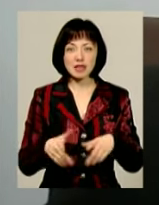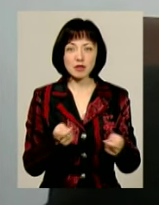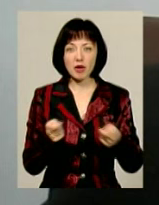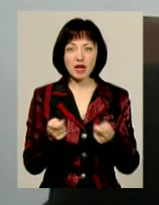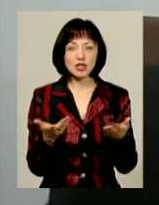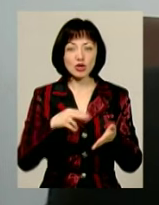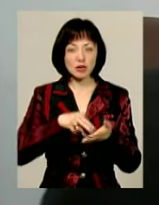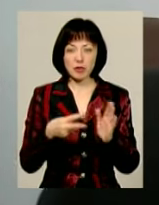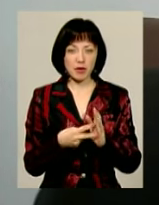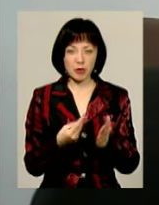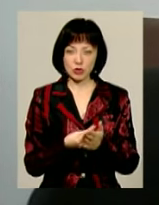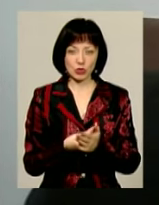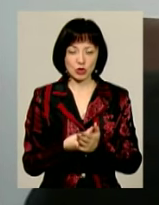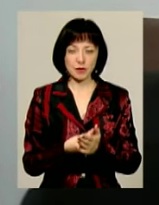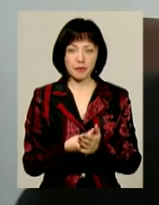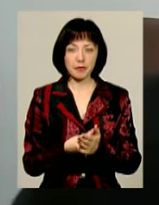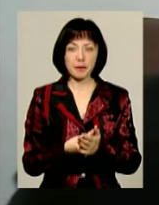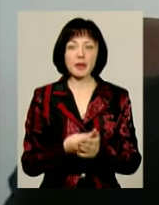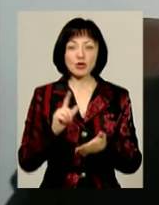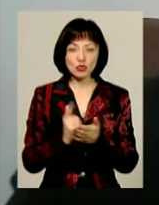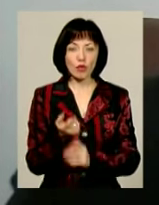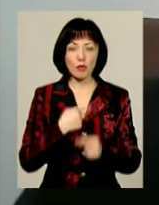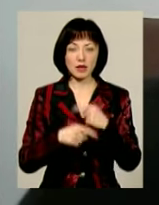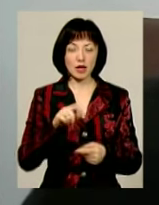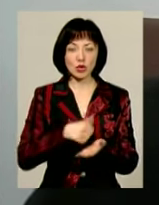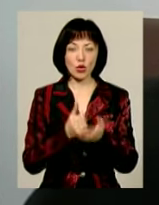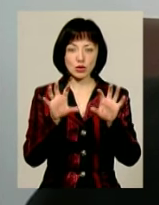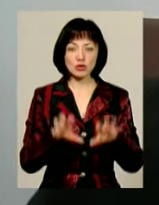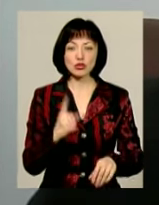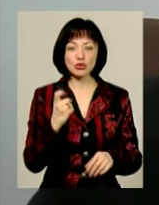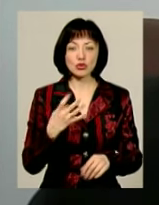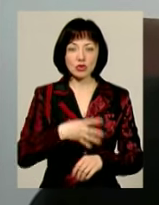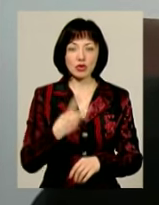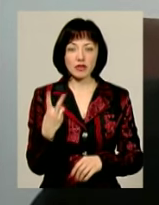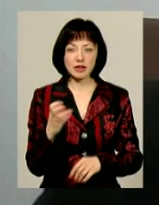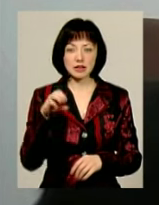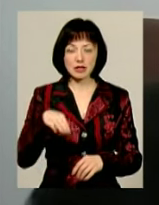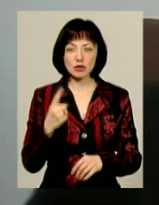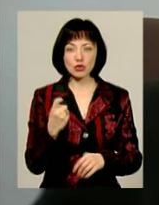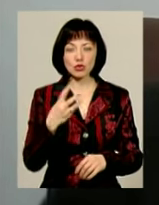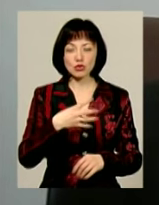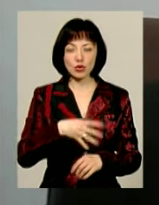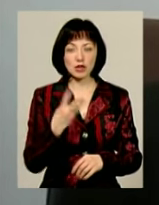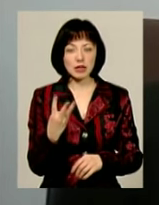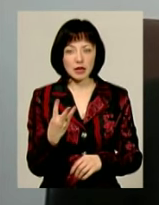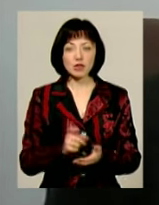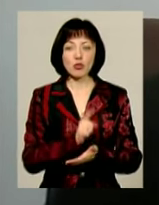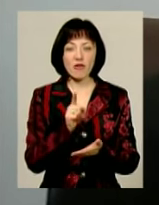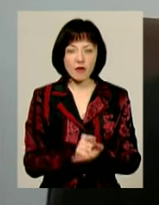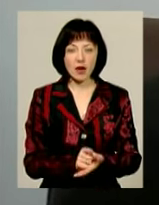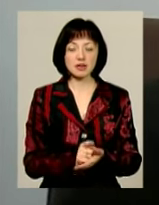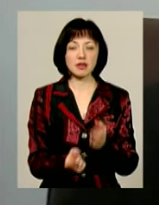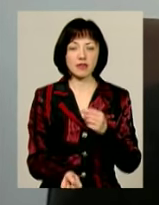не передбачені кошти. Вертаюся опять до Конституції. 142 стаття, 143 стаття, зобов'язання,